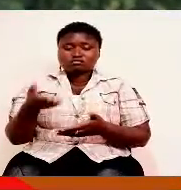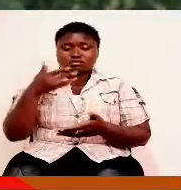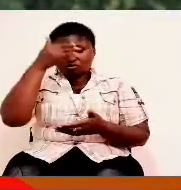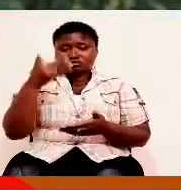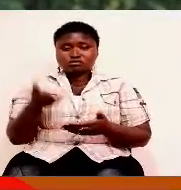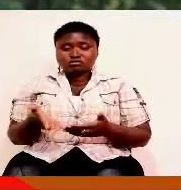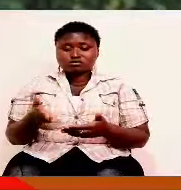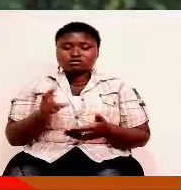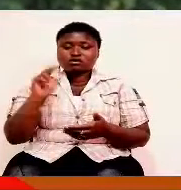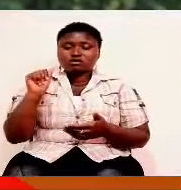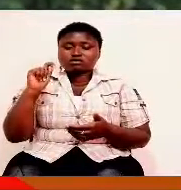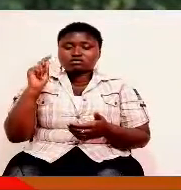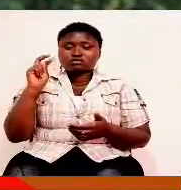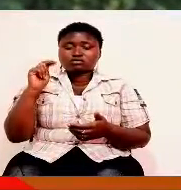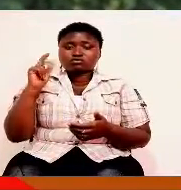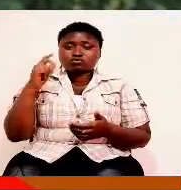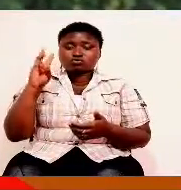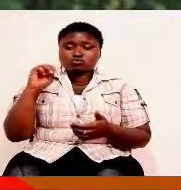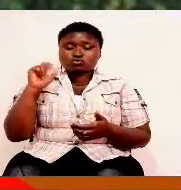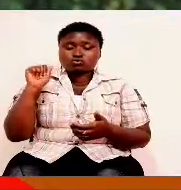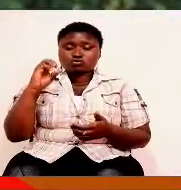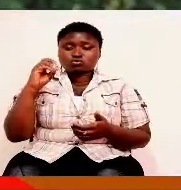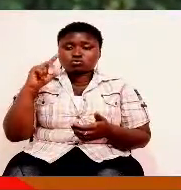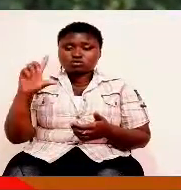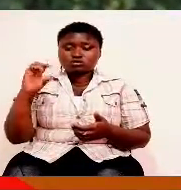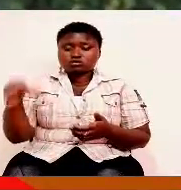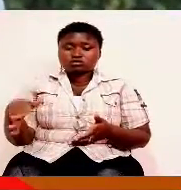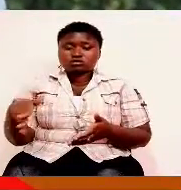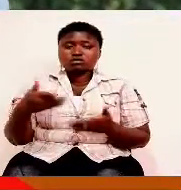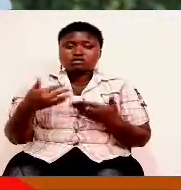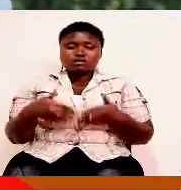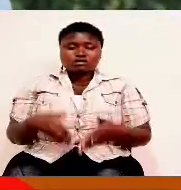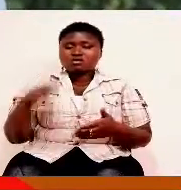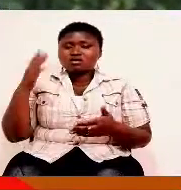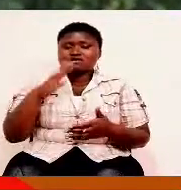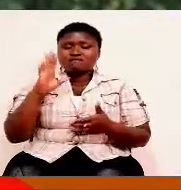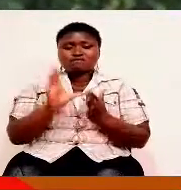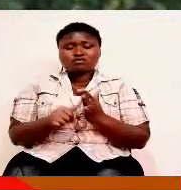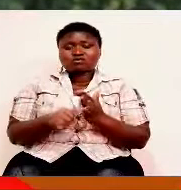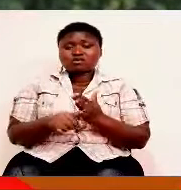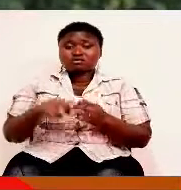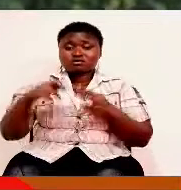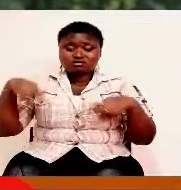na Atwoli. Right now we have big tension in the Rift Valley.